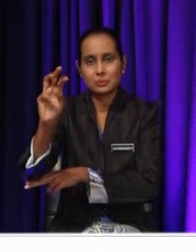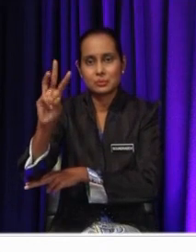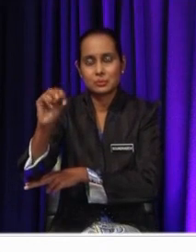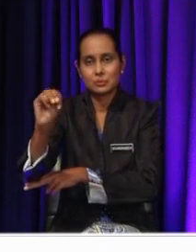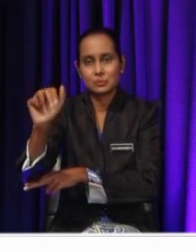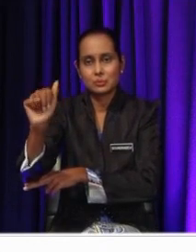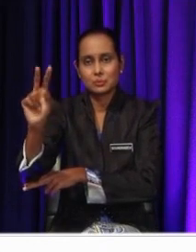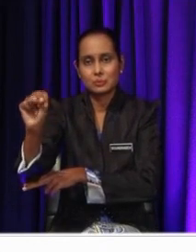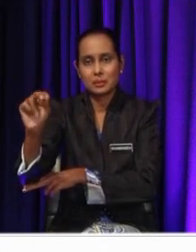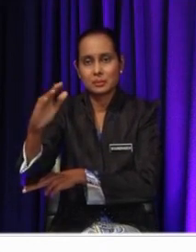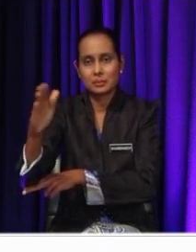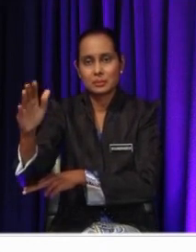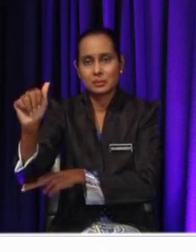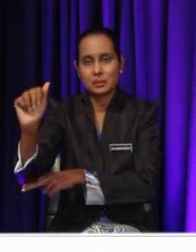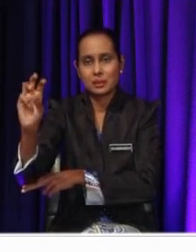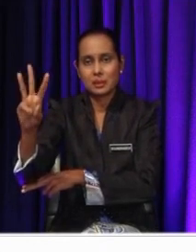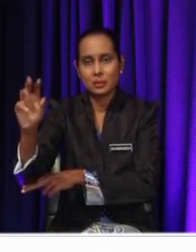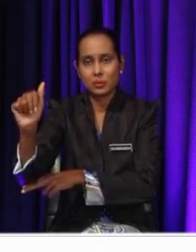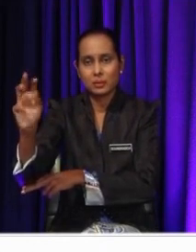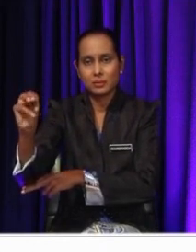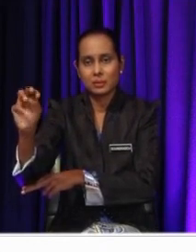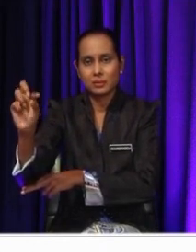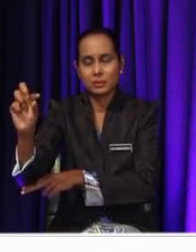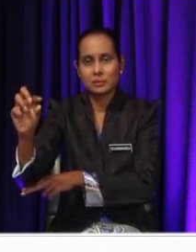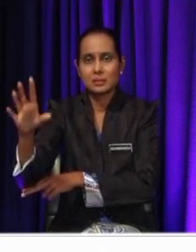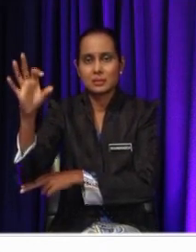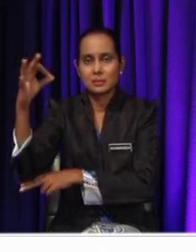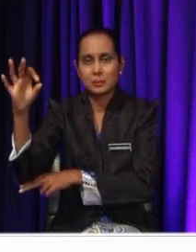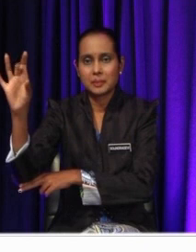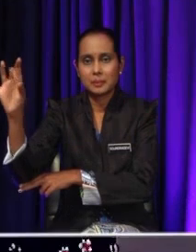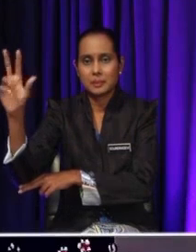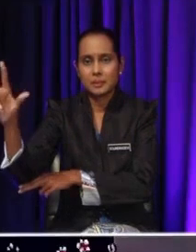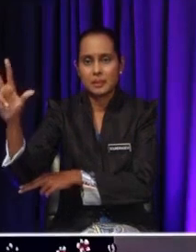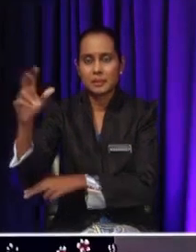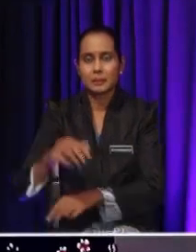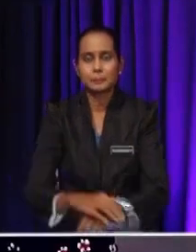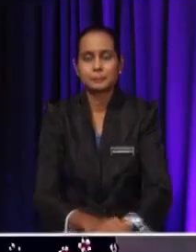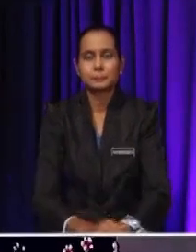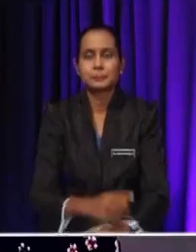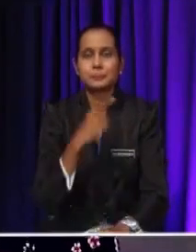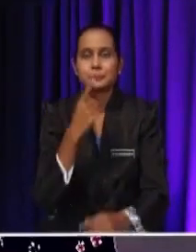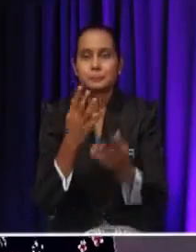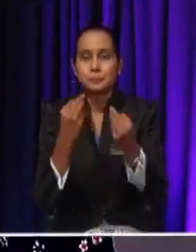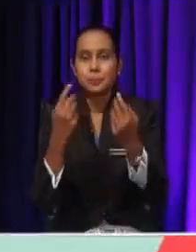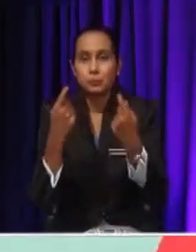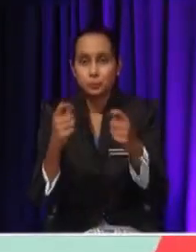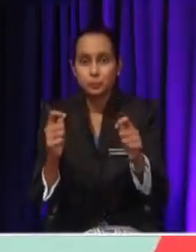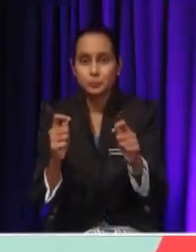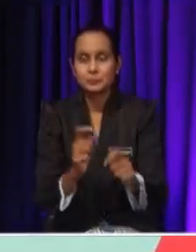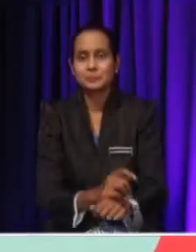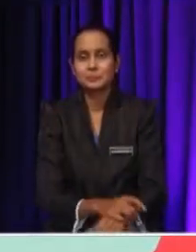pada tahun 1983 dan silakan Siapa yang nak coba